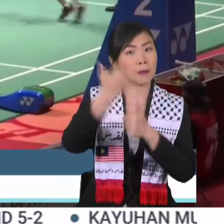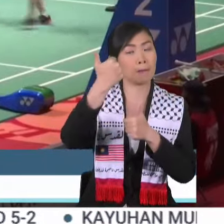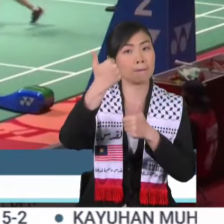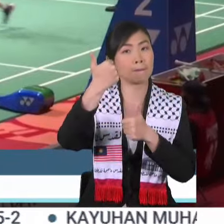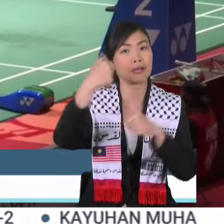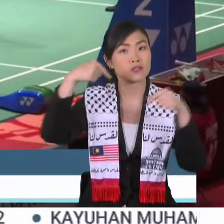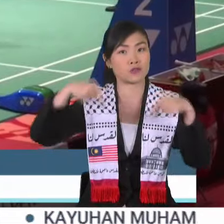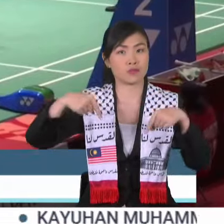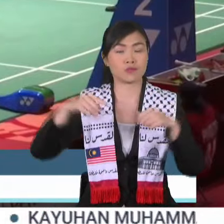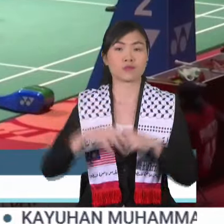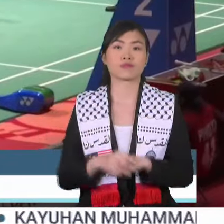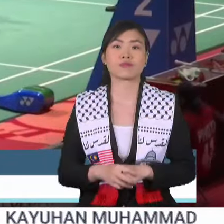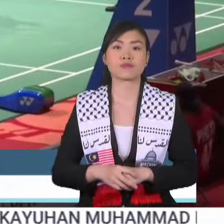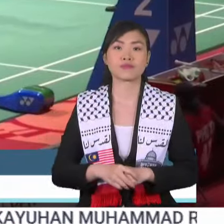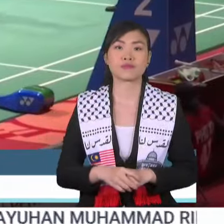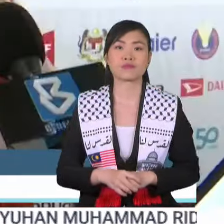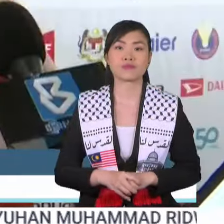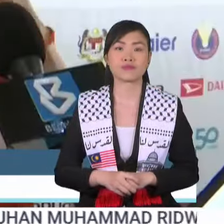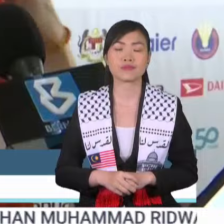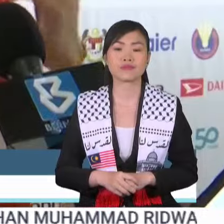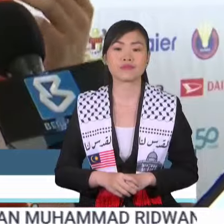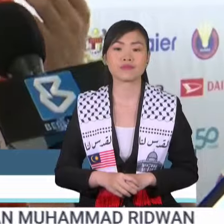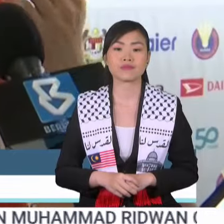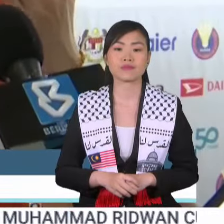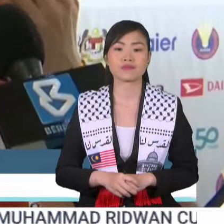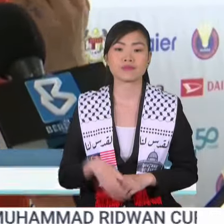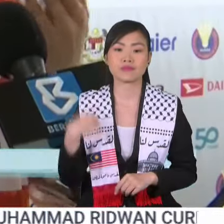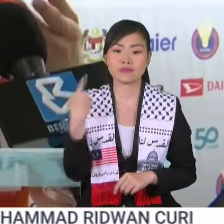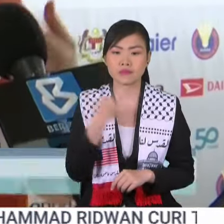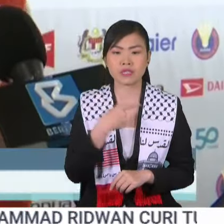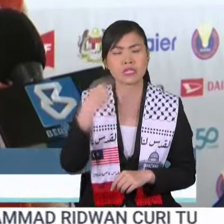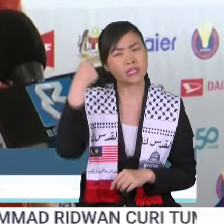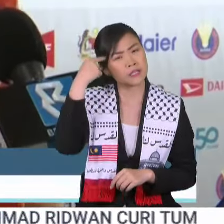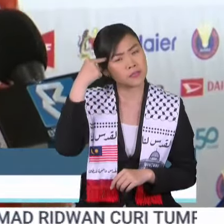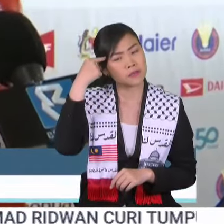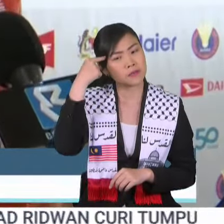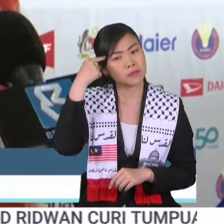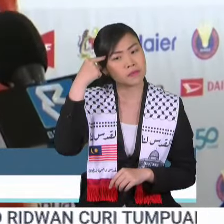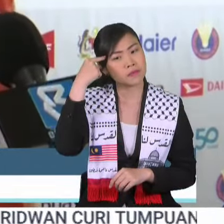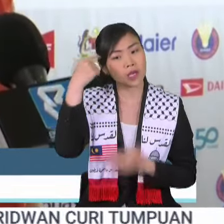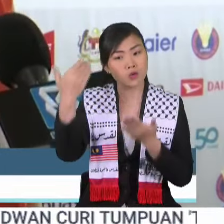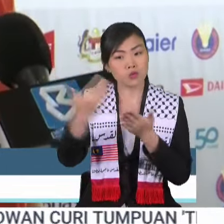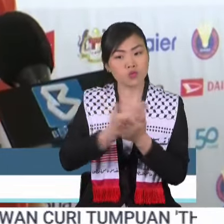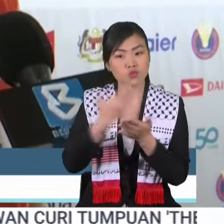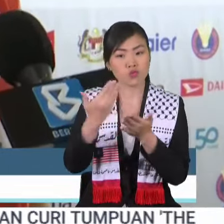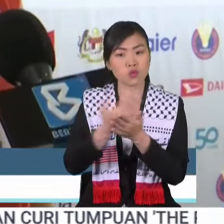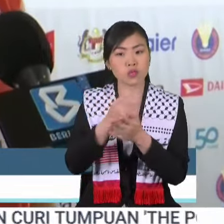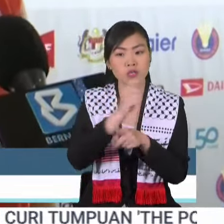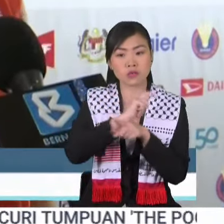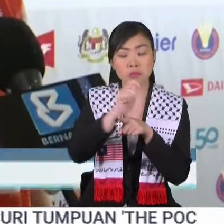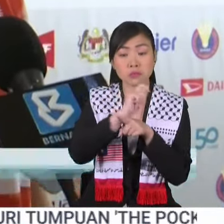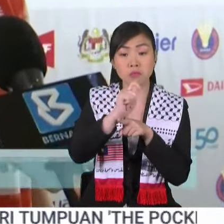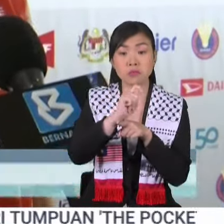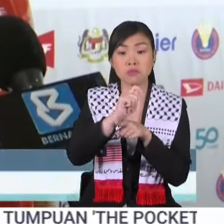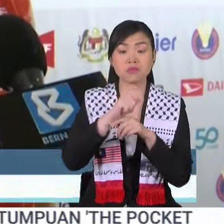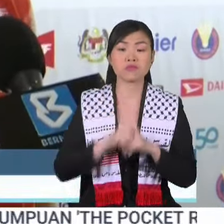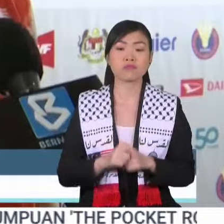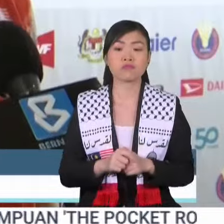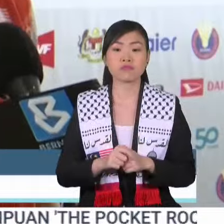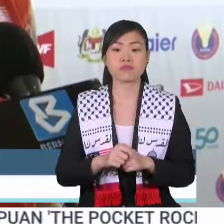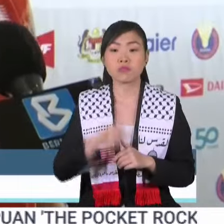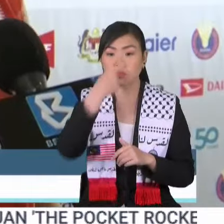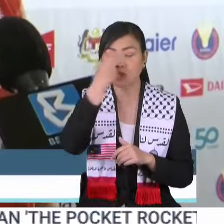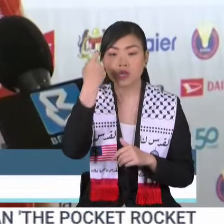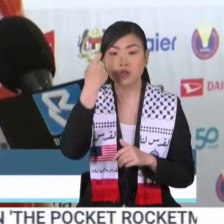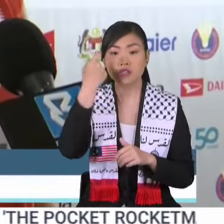aksi suku akhir hari ini. Kita anggap baru punya challenge lah sebab